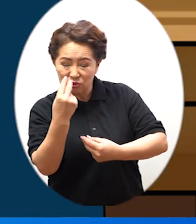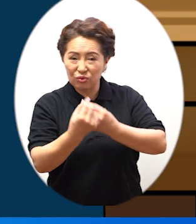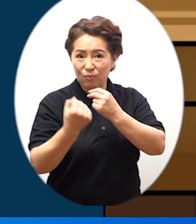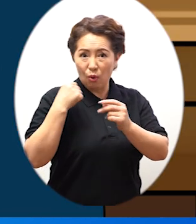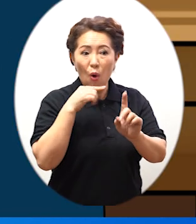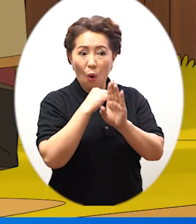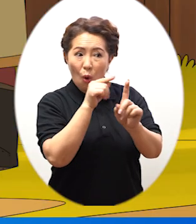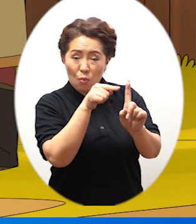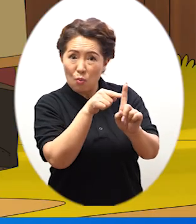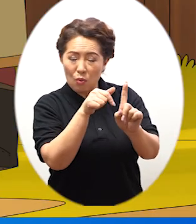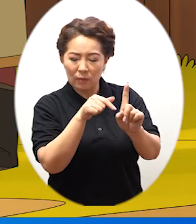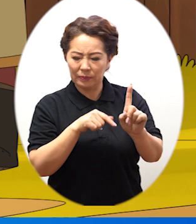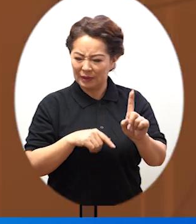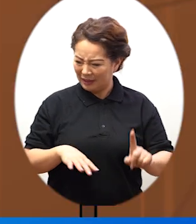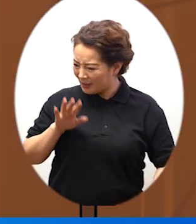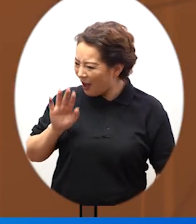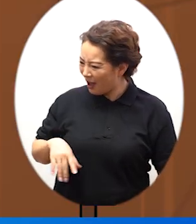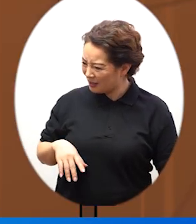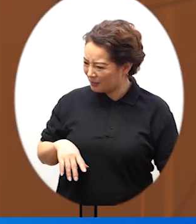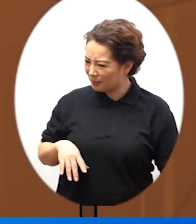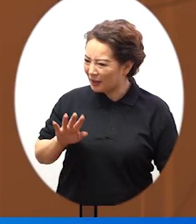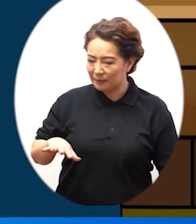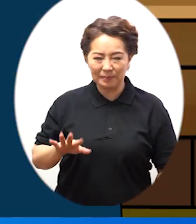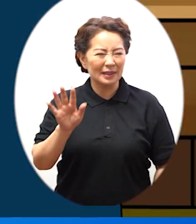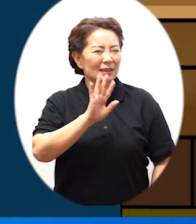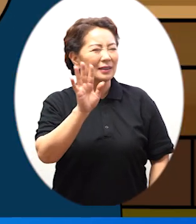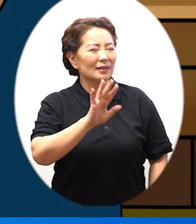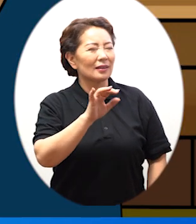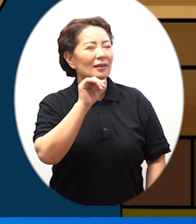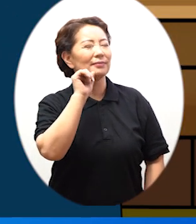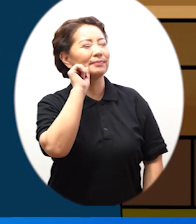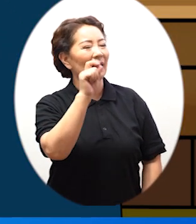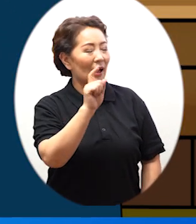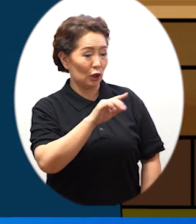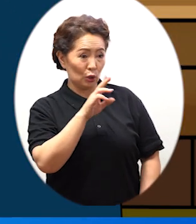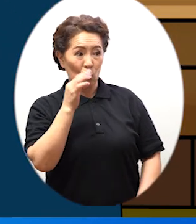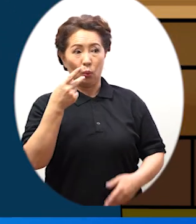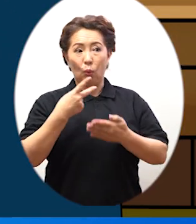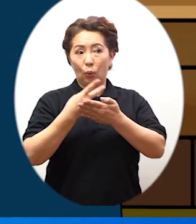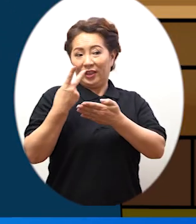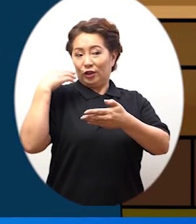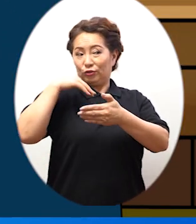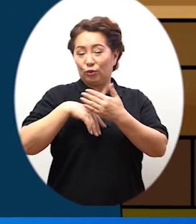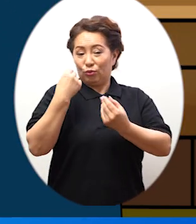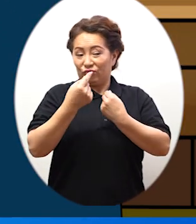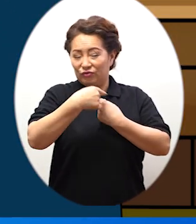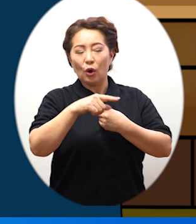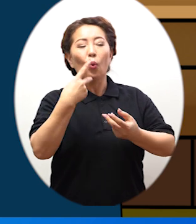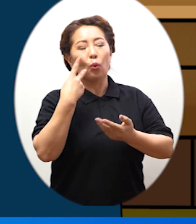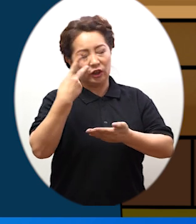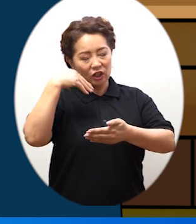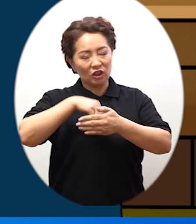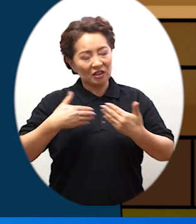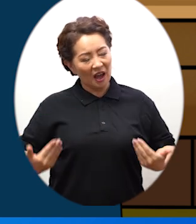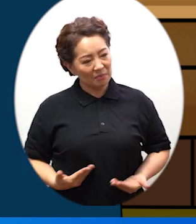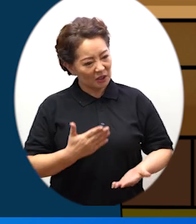гэд. За уушлаа. Яасан бэ басраа? Цогтосамаа. Үлгэрийн дүрүүд нь та